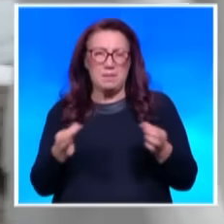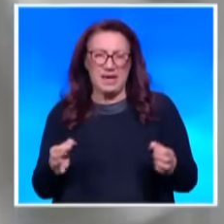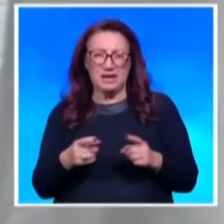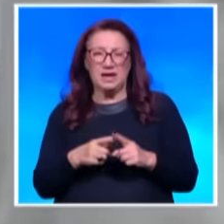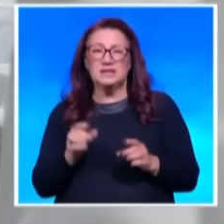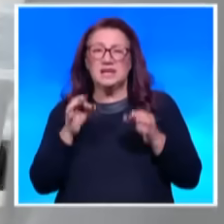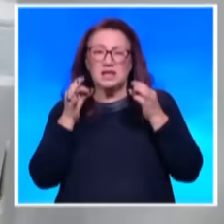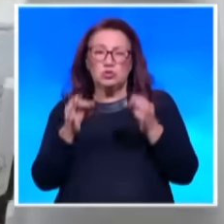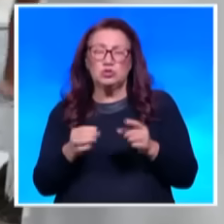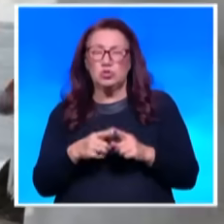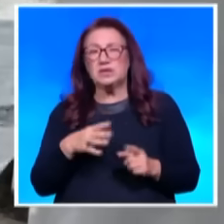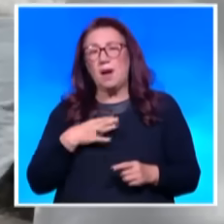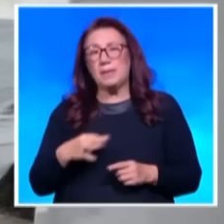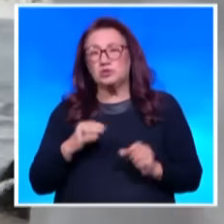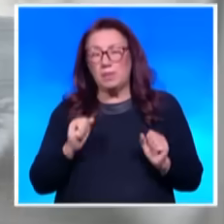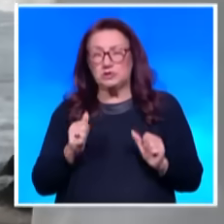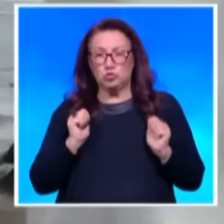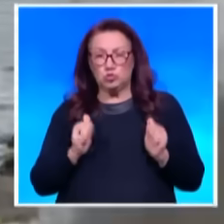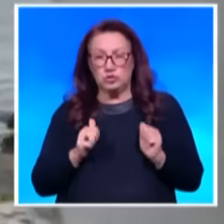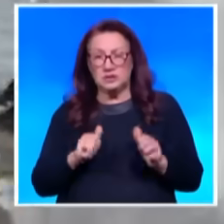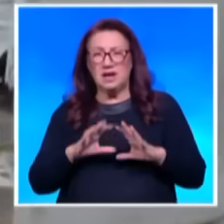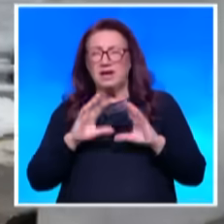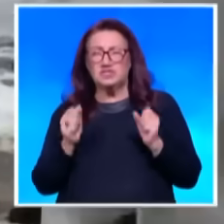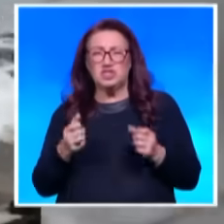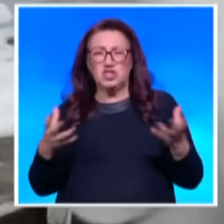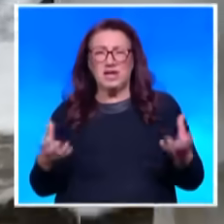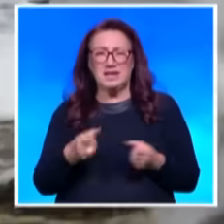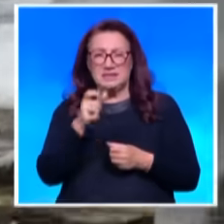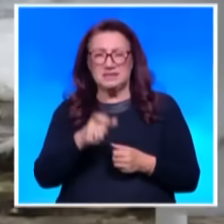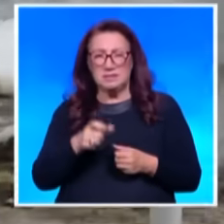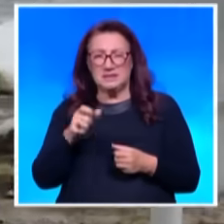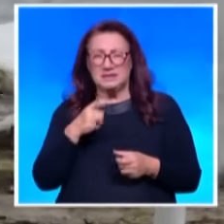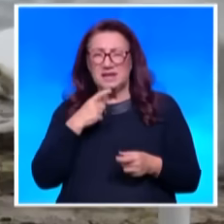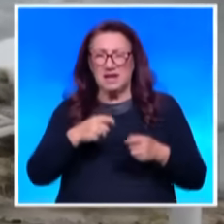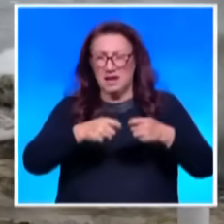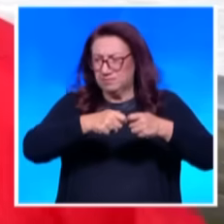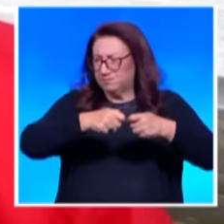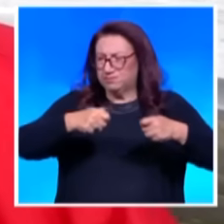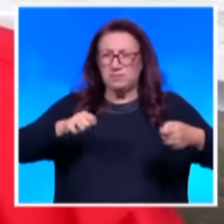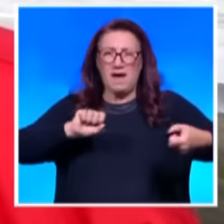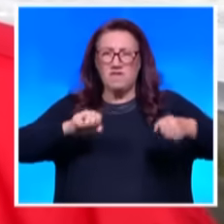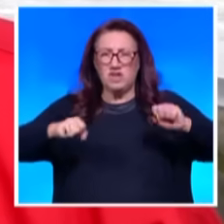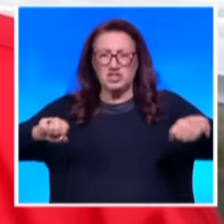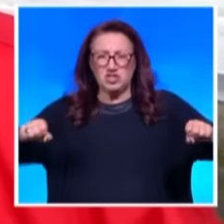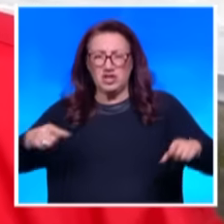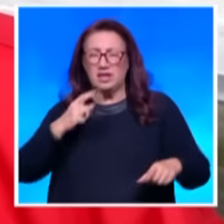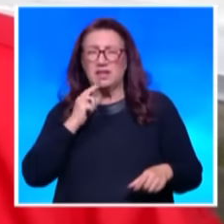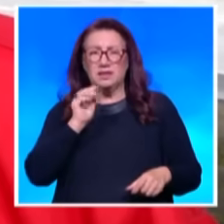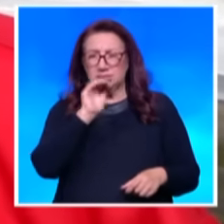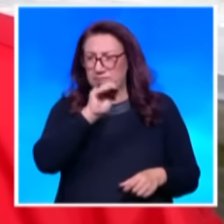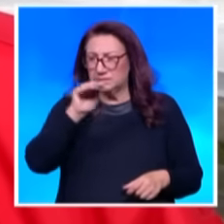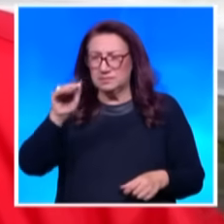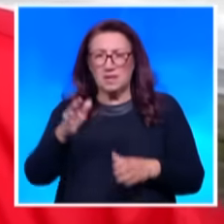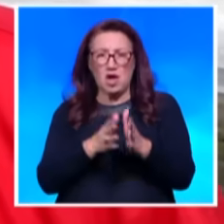осигурят безопасността на туристите. Всички спасители са си опълнили спасителни въжета. Предупреждаваме хората един по